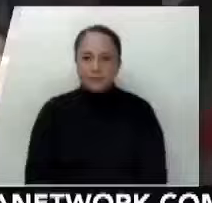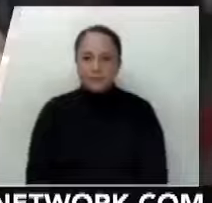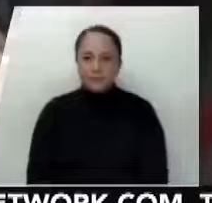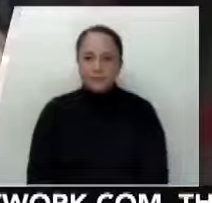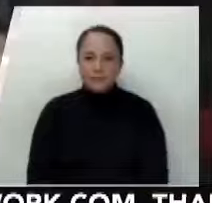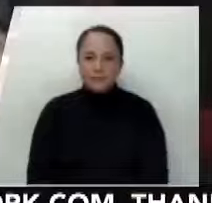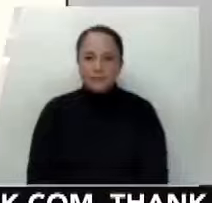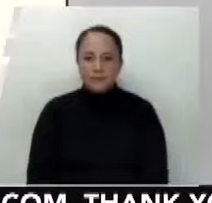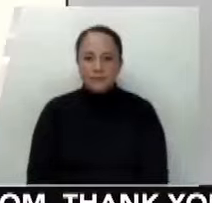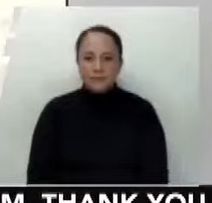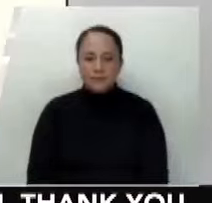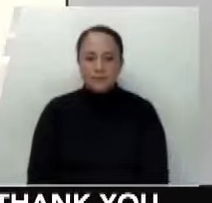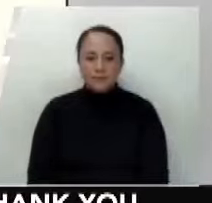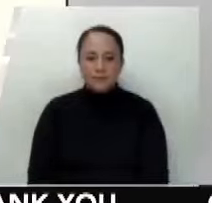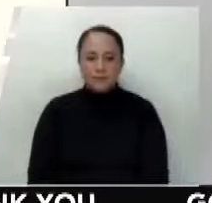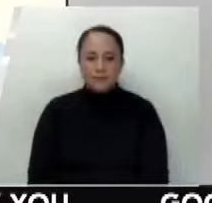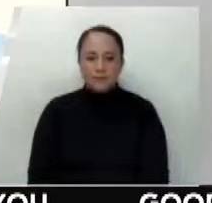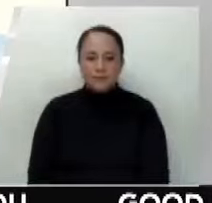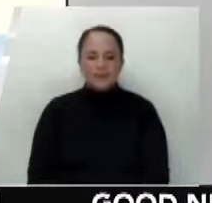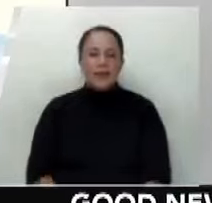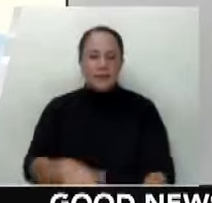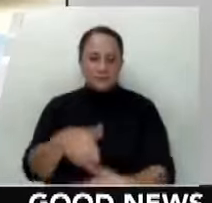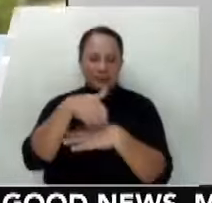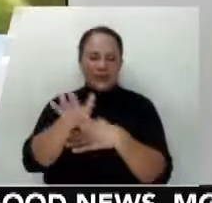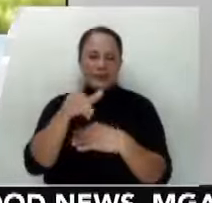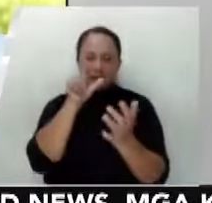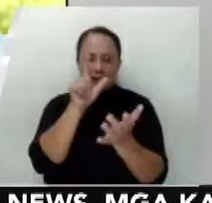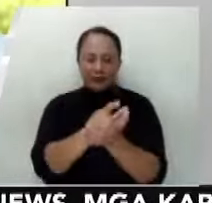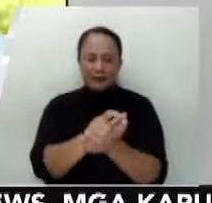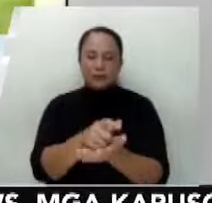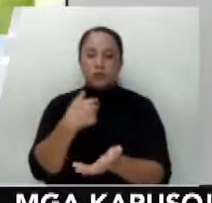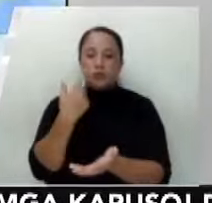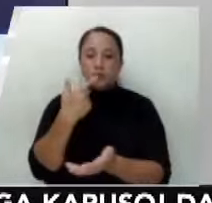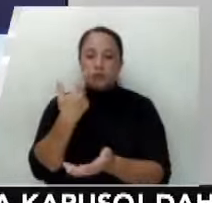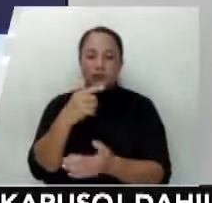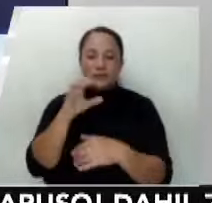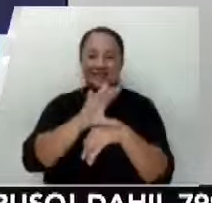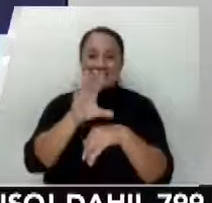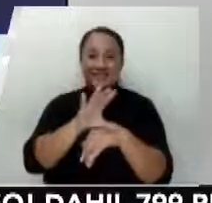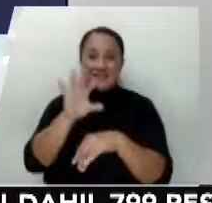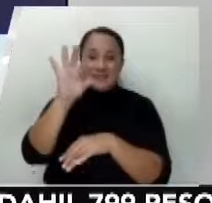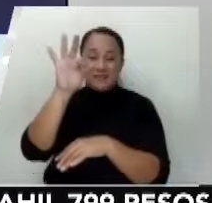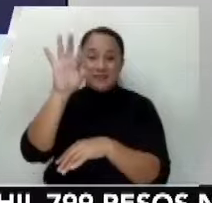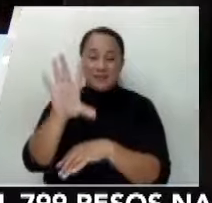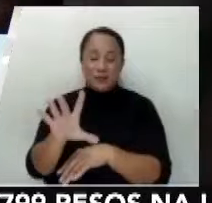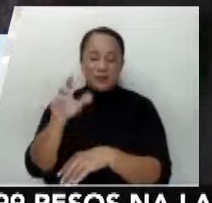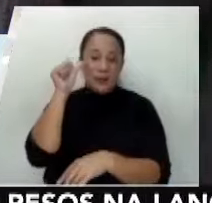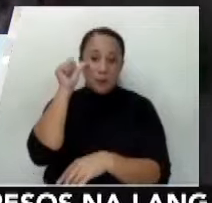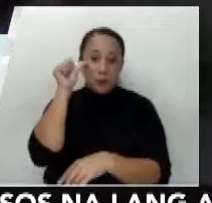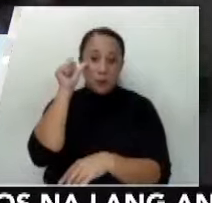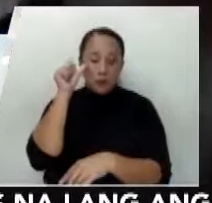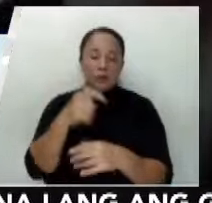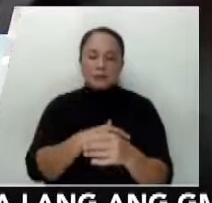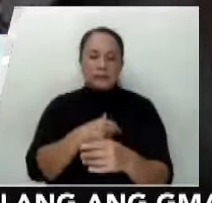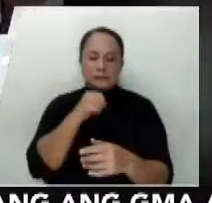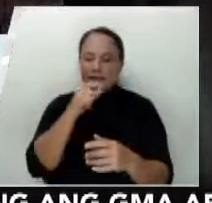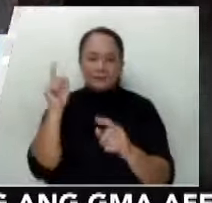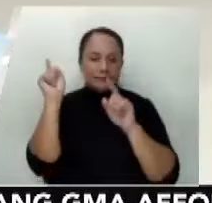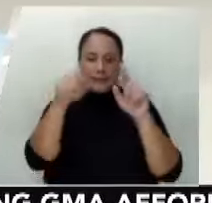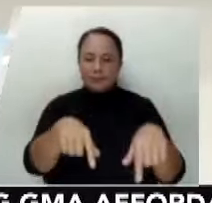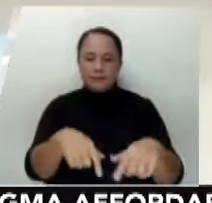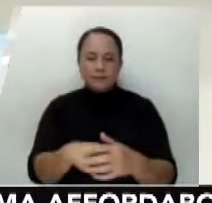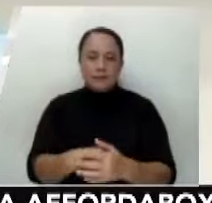Gonzalez nagpadala na ng sulat si kingdom of Jesus Christ founder Pastor Apollo Kiboy hindi pa rin daw niya sisiputin ang pagdinig ng camera